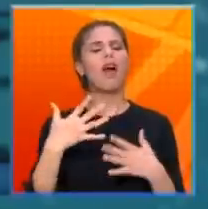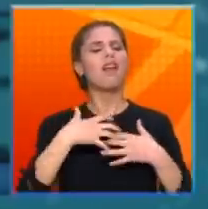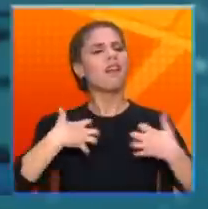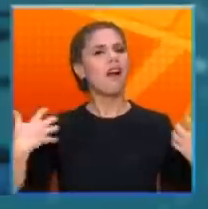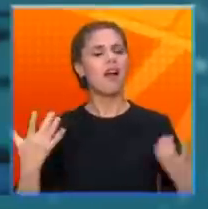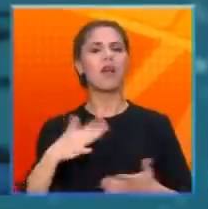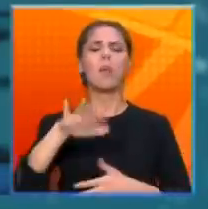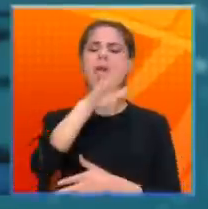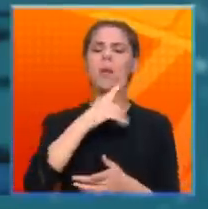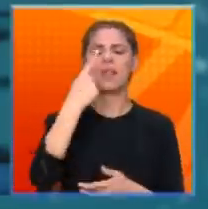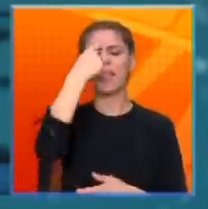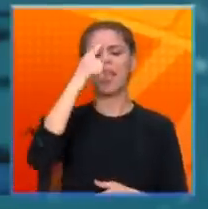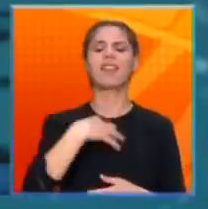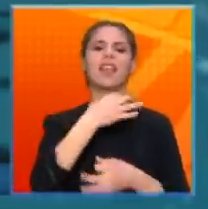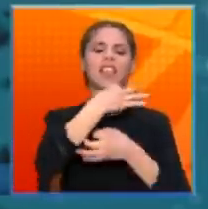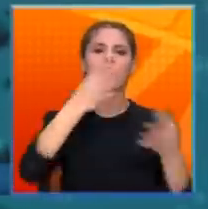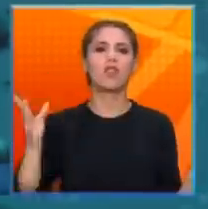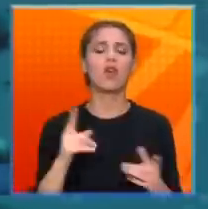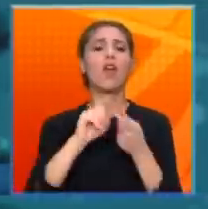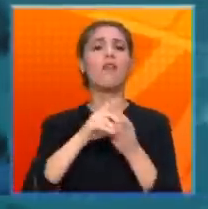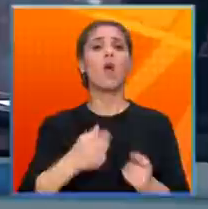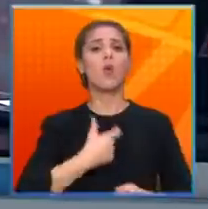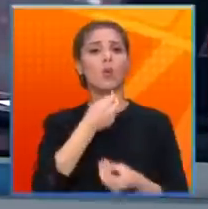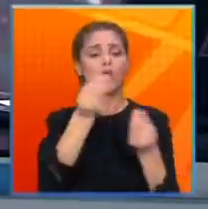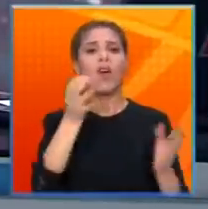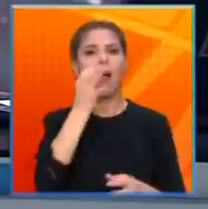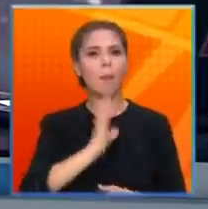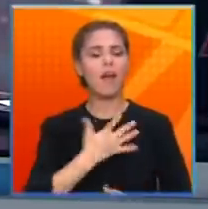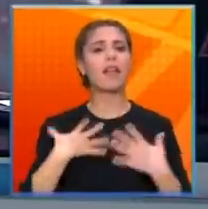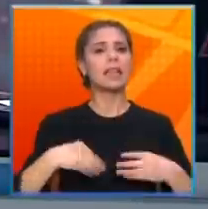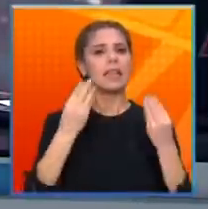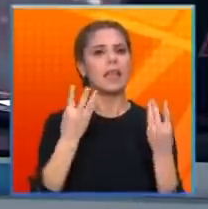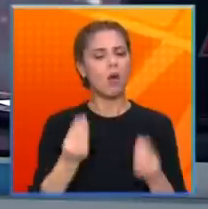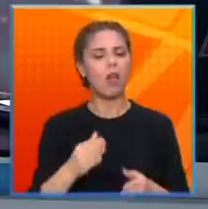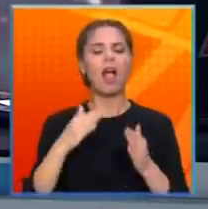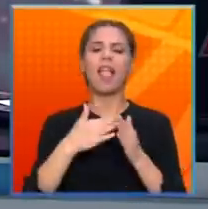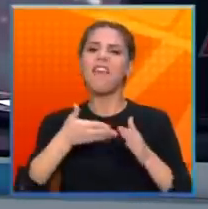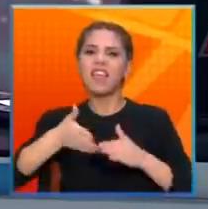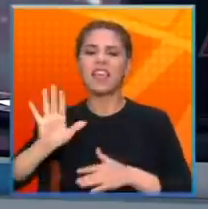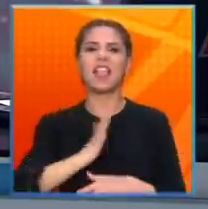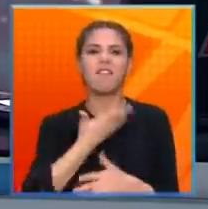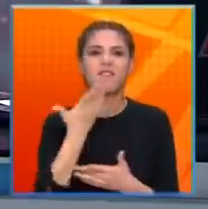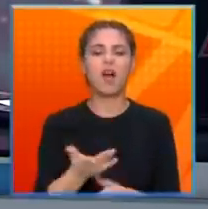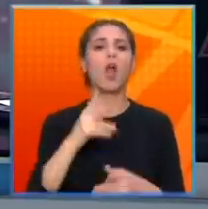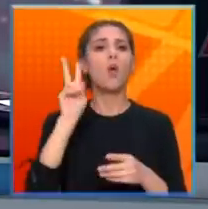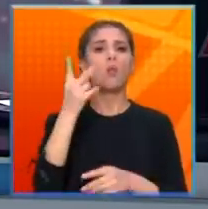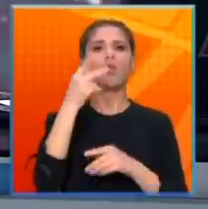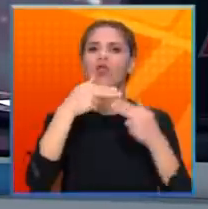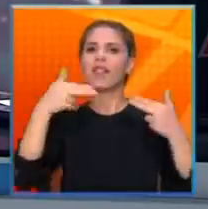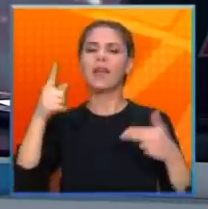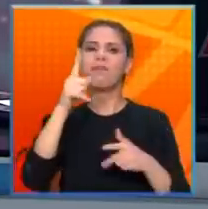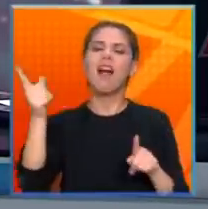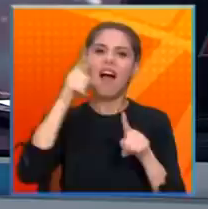Kahramanlarımız ve hepsine minnettarız. Ve umut veren haberler, iyileşenler, taburcu edilenler, mucize öykülere bir yenisi